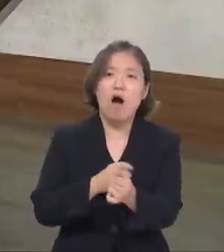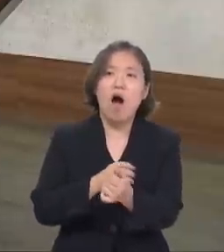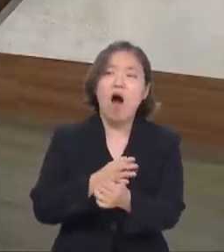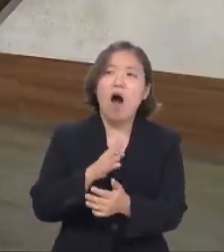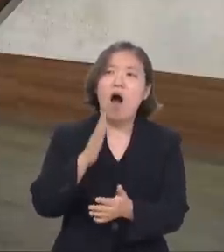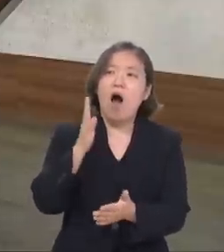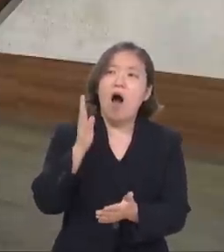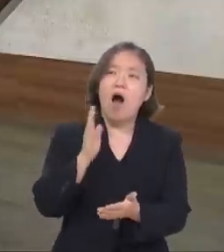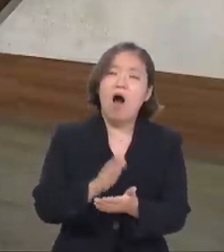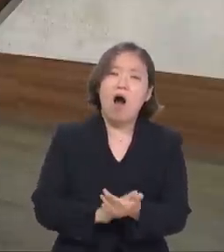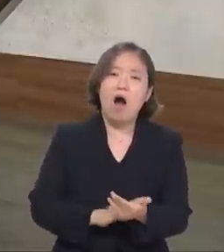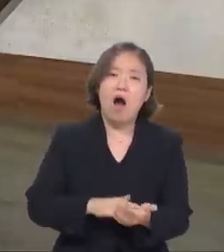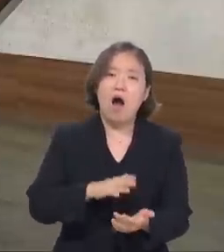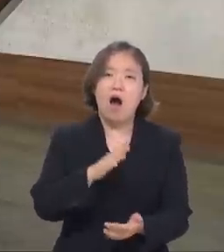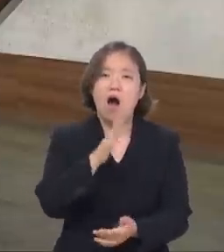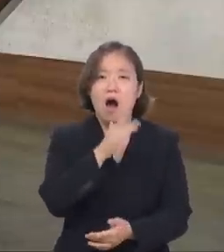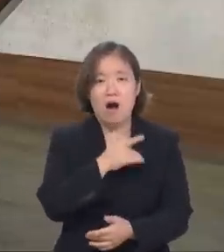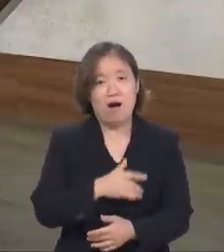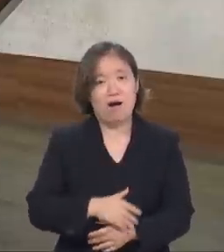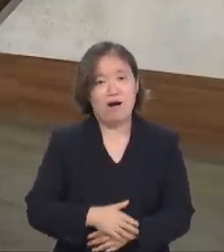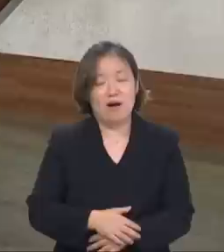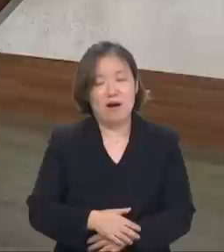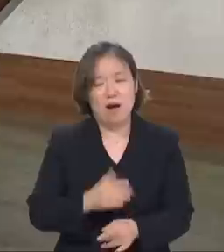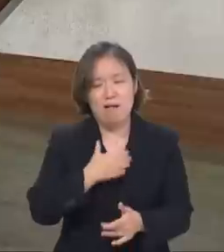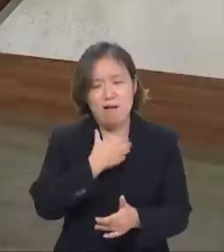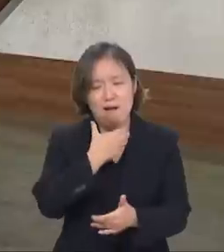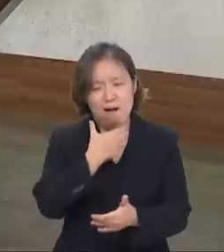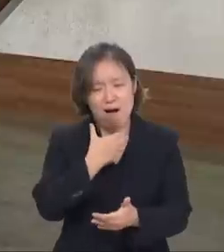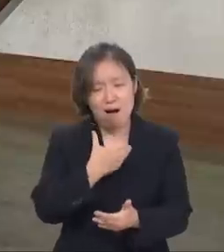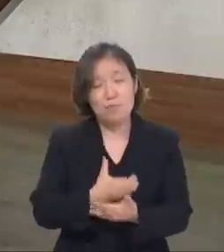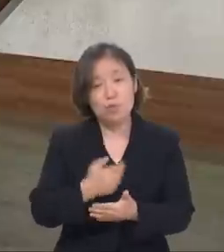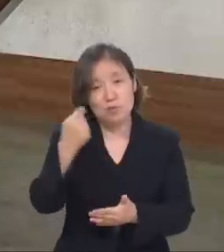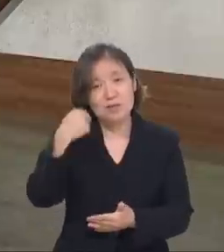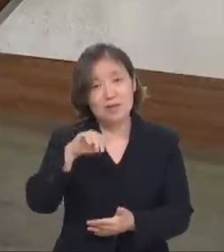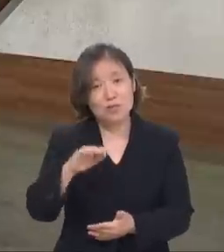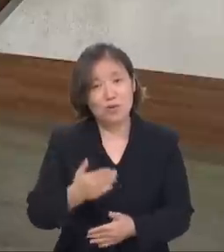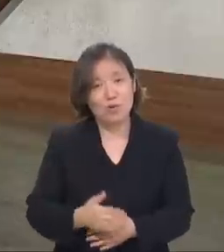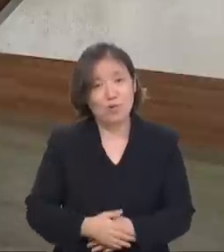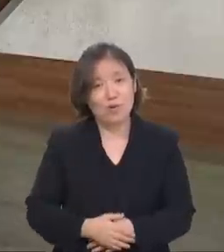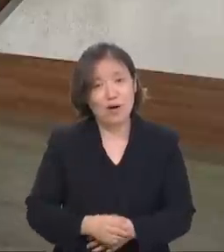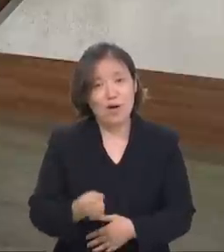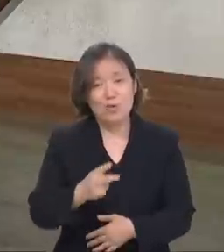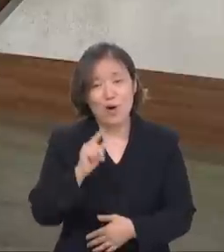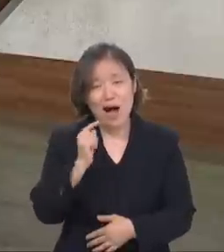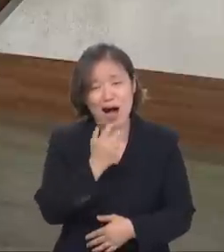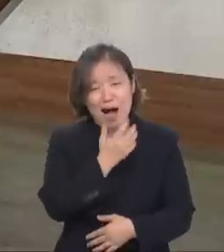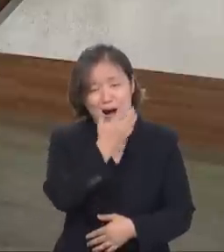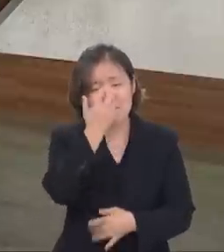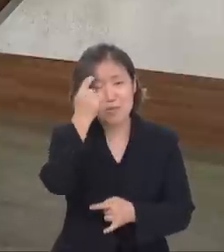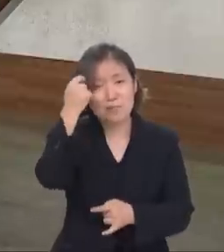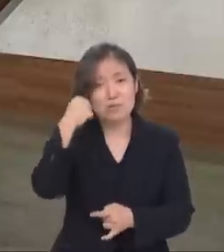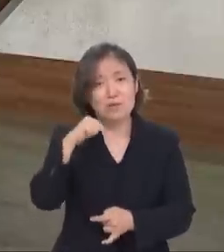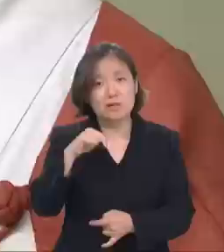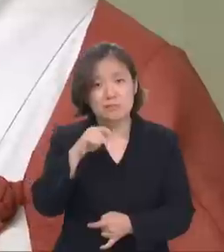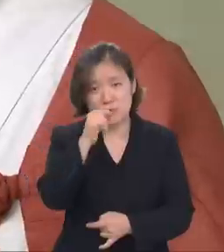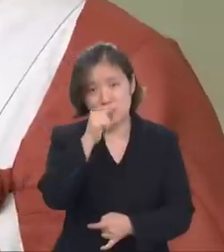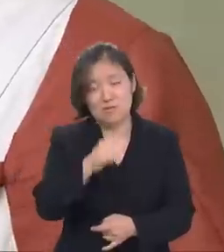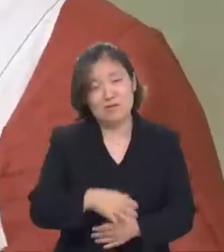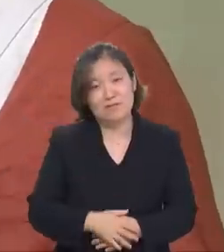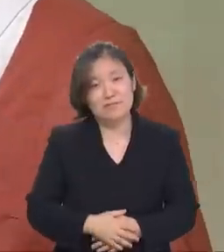하는 소리가 나올 정도로 엄청난 감동과 그런 아름다움을 느끼게 되었습니다